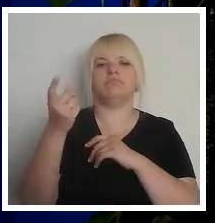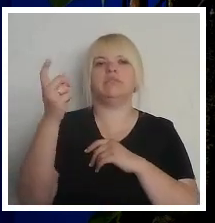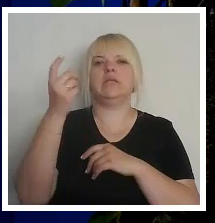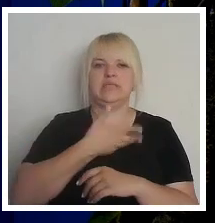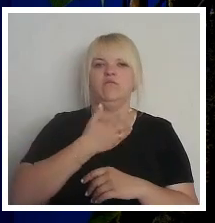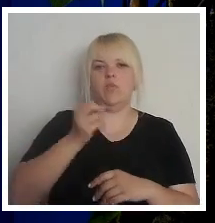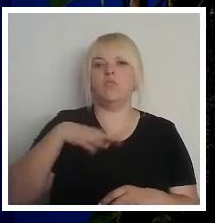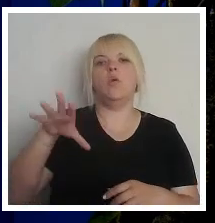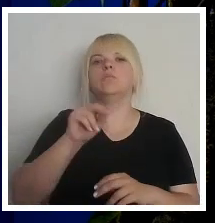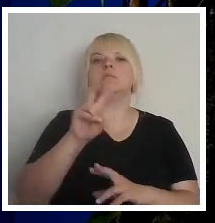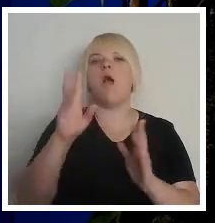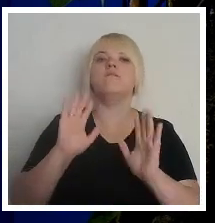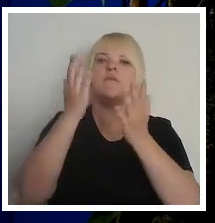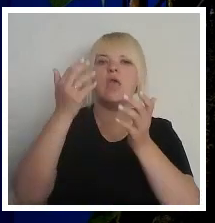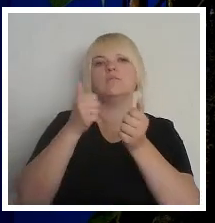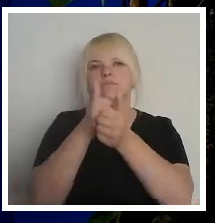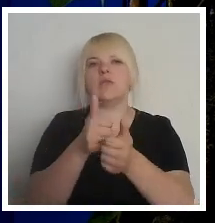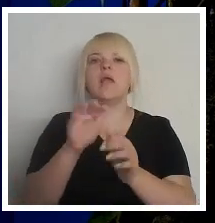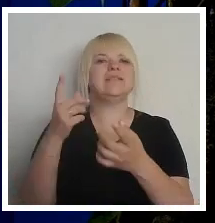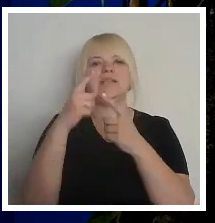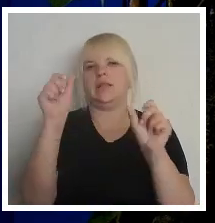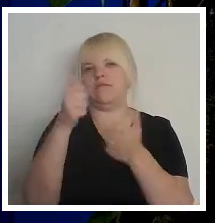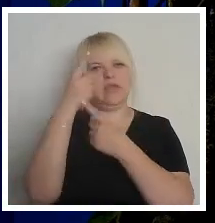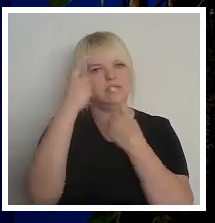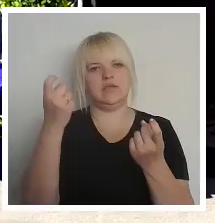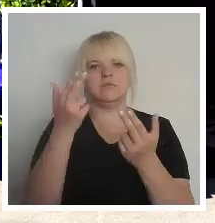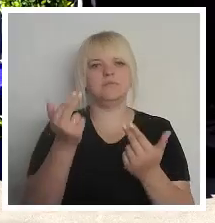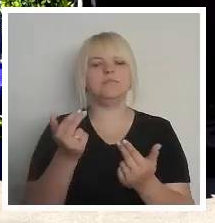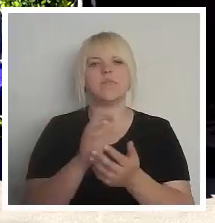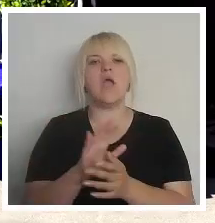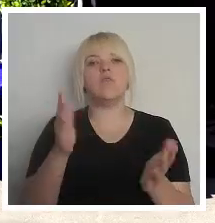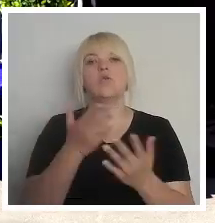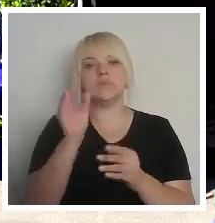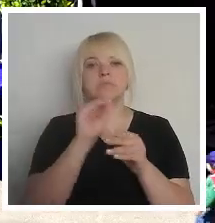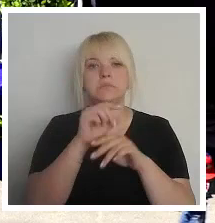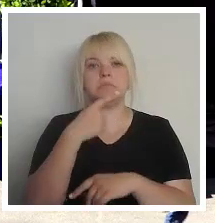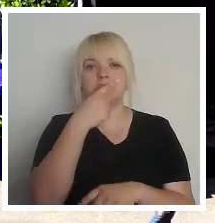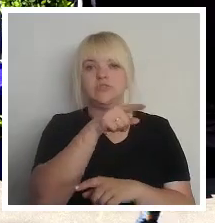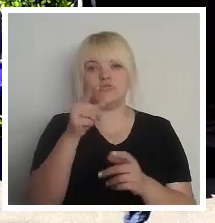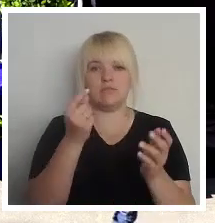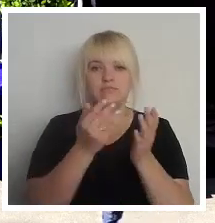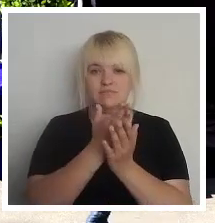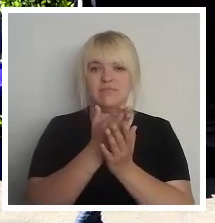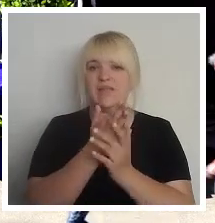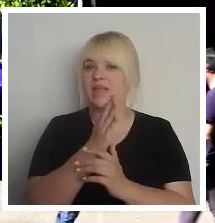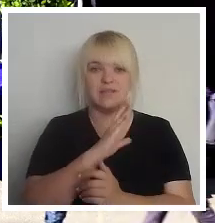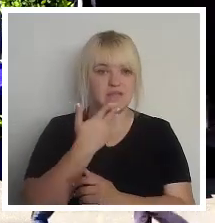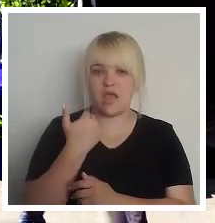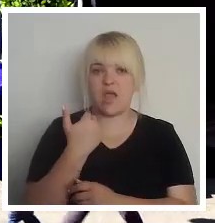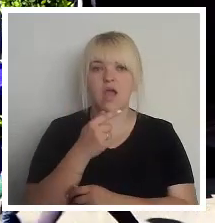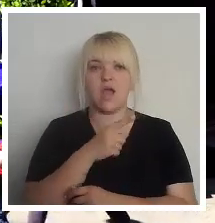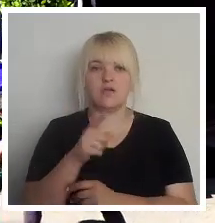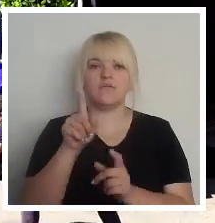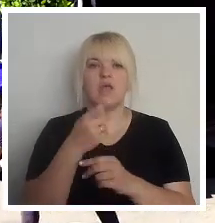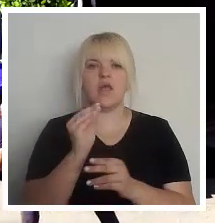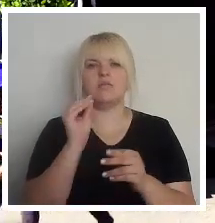un nu, tās ir cita veida ziņas, jā. Vai jums ir ko piebilst par kādu no šiem aspektiem? Ja ne, tad vēl nedaudz